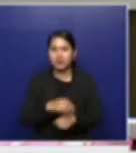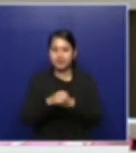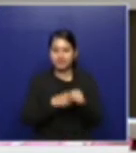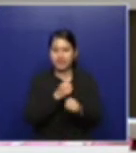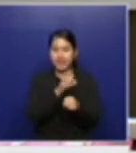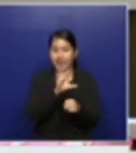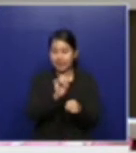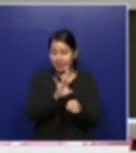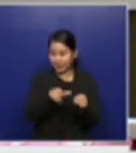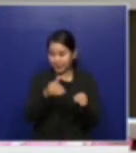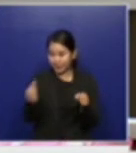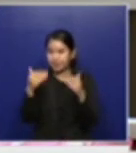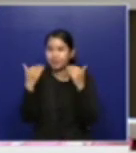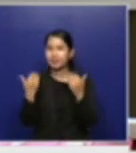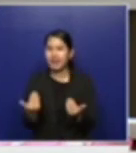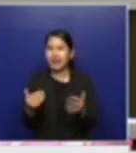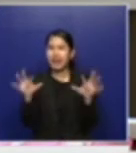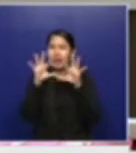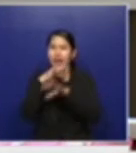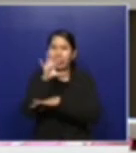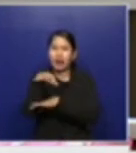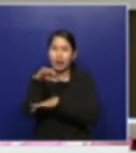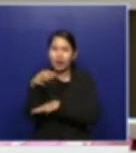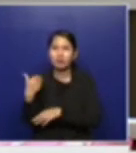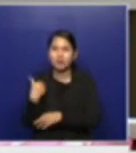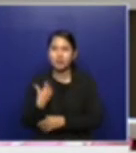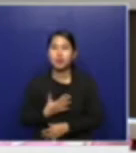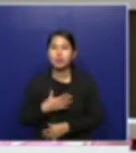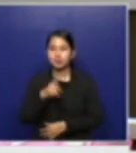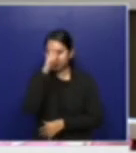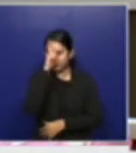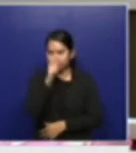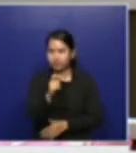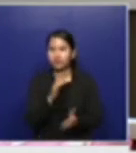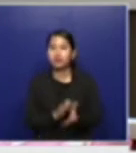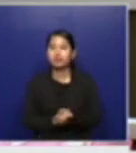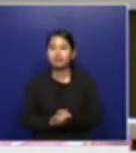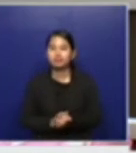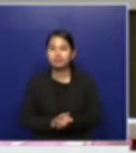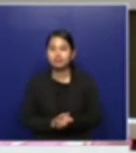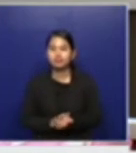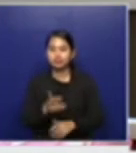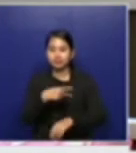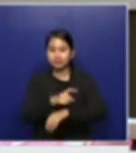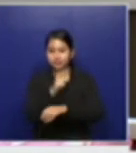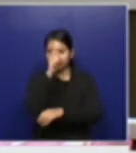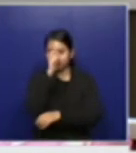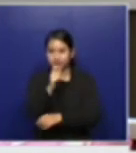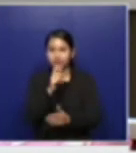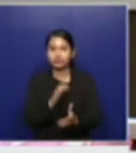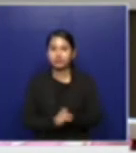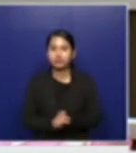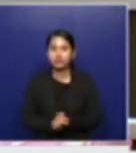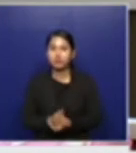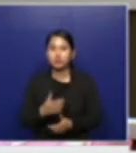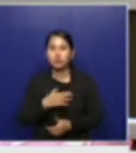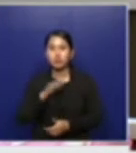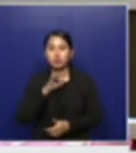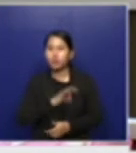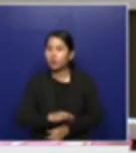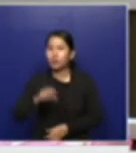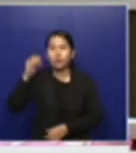ถึงทุกวันนี้เอาละครับท่านประธานด้วยความเคารพเพราะผมนั่งกับท่านประธานเคารพแล้วก็เป็นความบังเอิญทุ